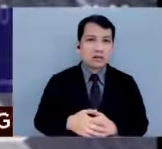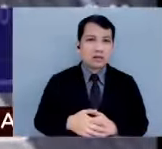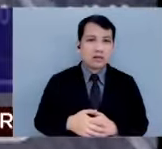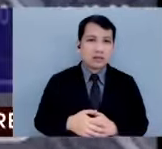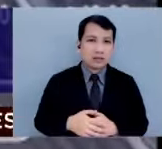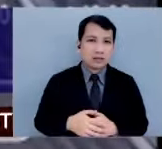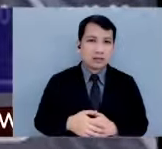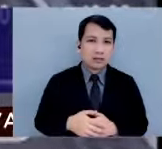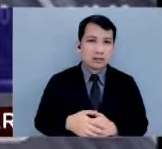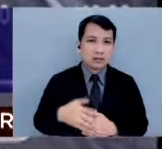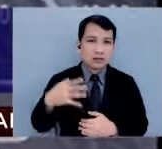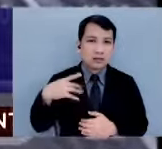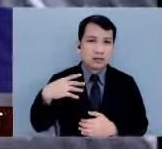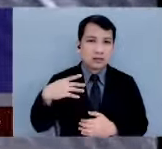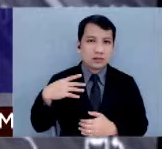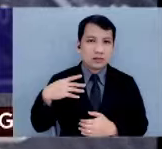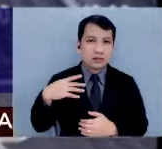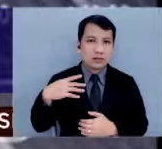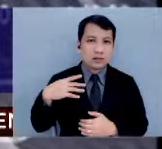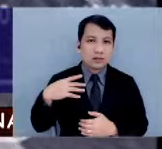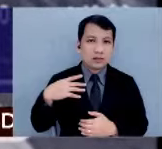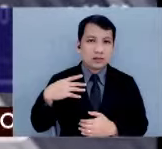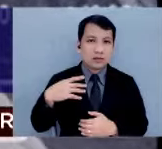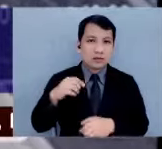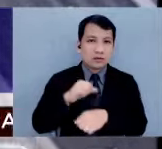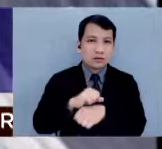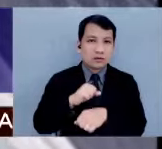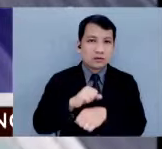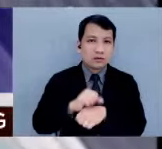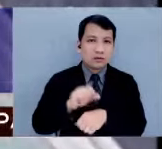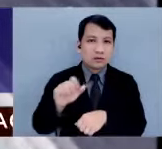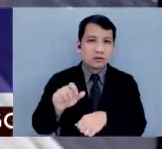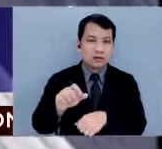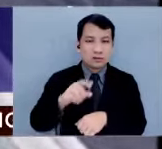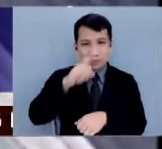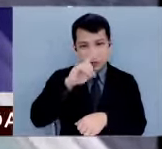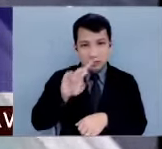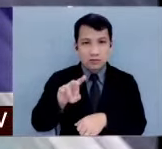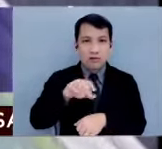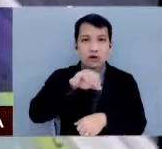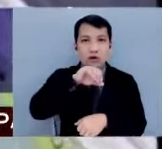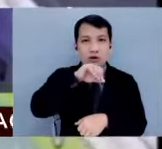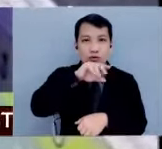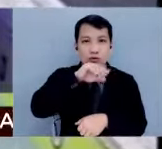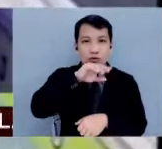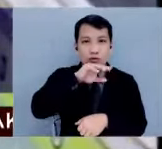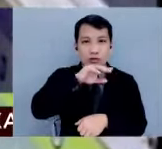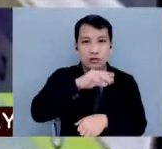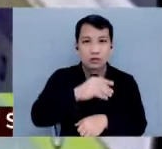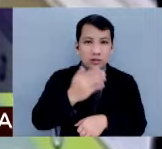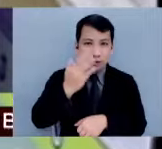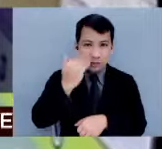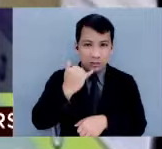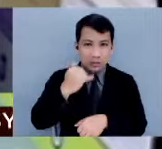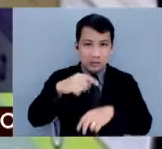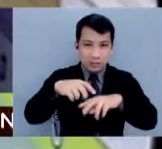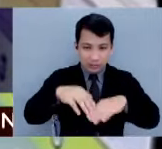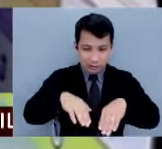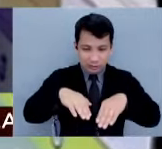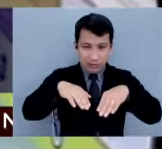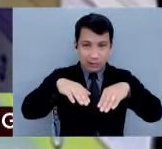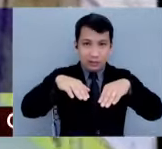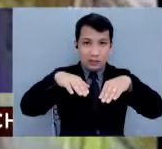Nag-iintay ng pagbubukas ng pinagtatrabuhang shop ang 72-year-old na Lola, pero biglang sumabit sa roll-up door ang